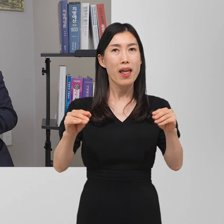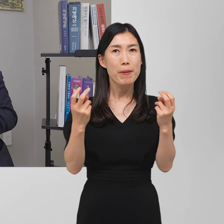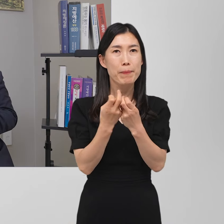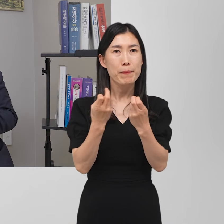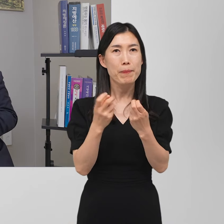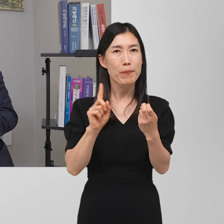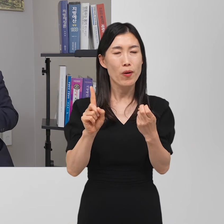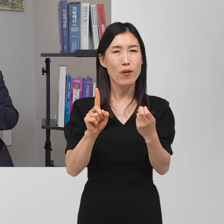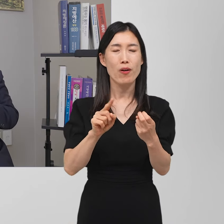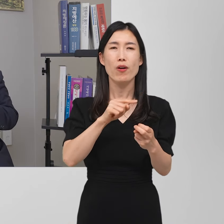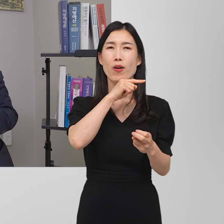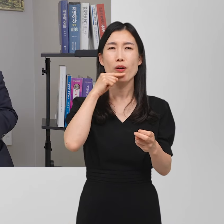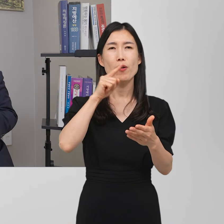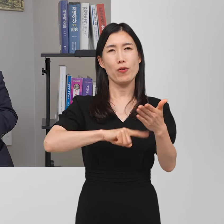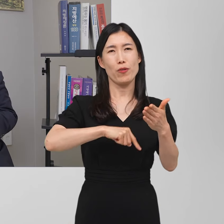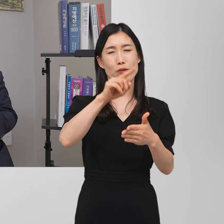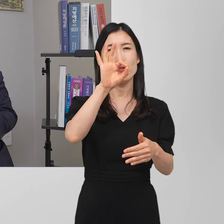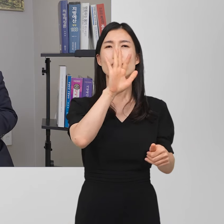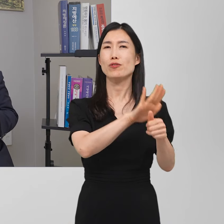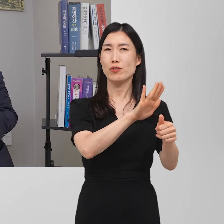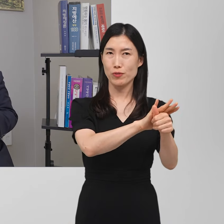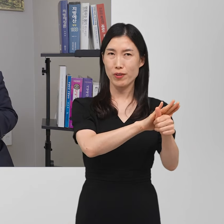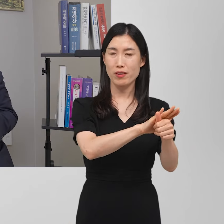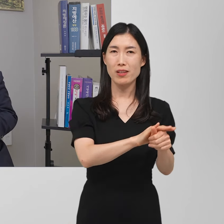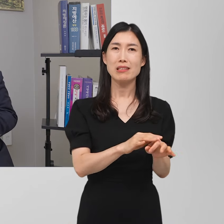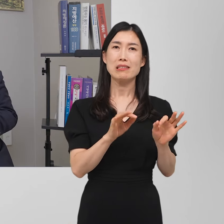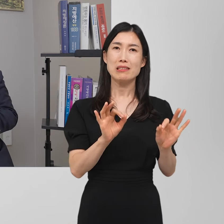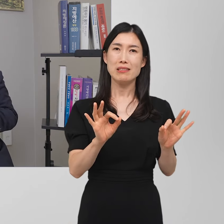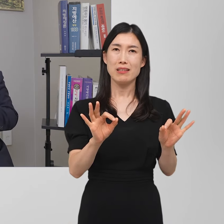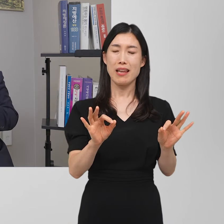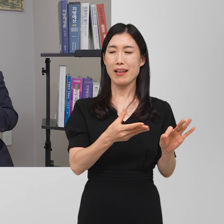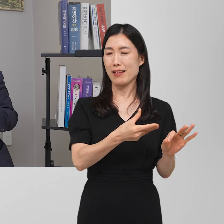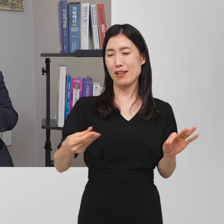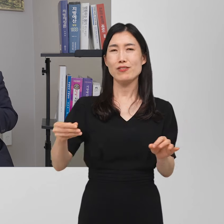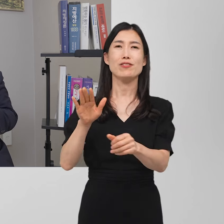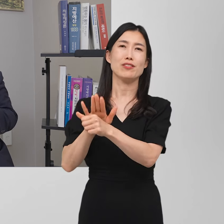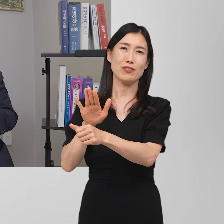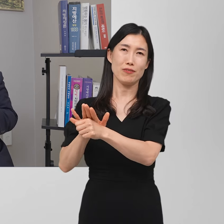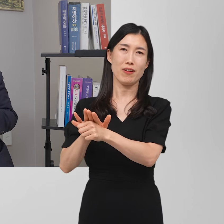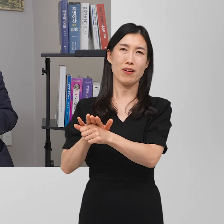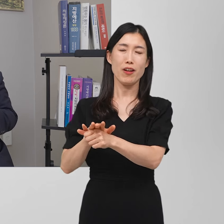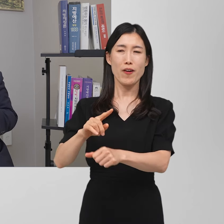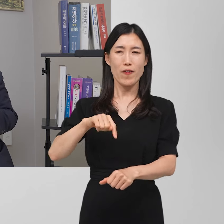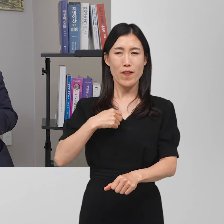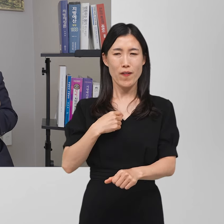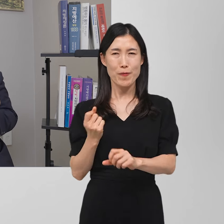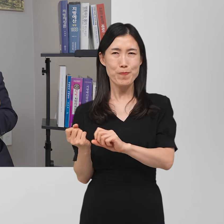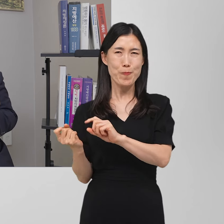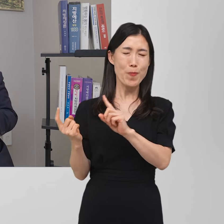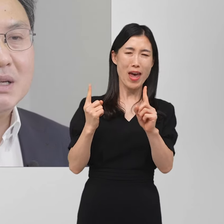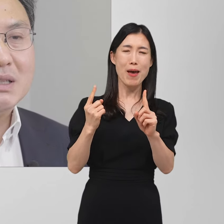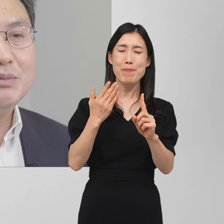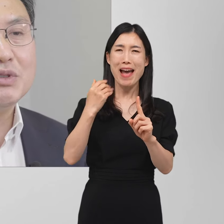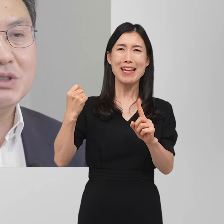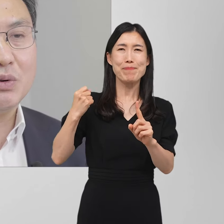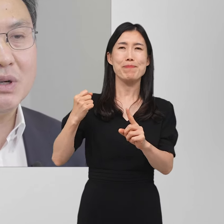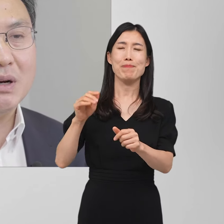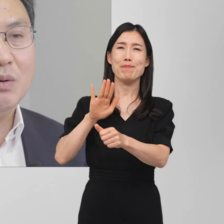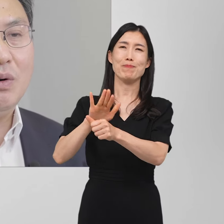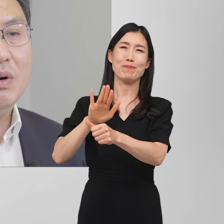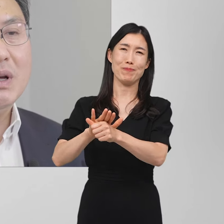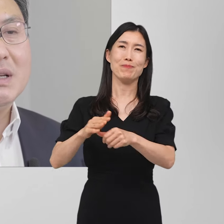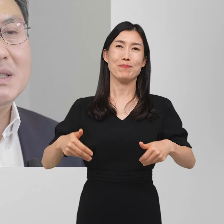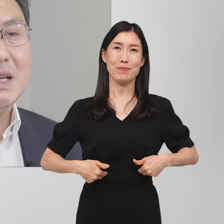이걸 해결하기 위해서 손실보전금을 지원해주고 그리고 소상공인 손실보장 제도를 개선하고 금융